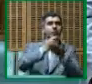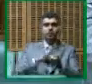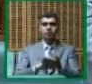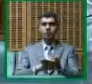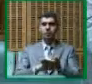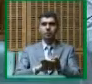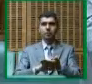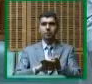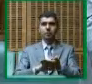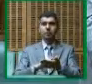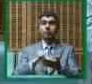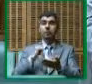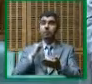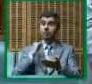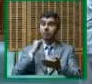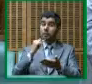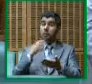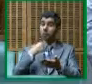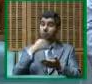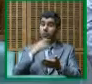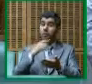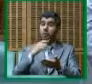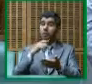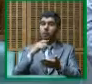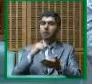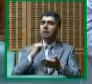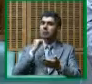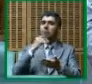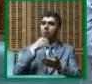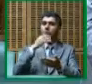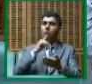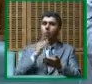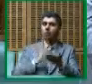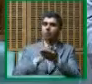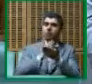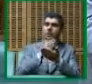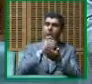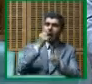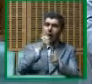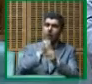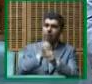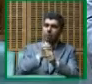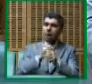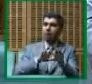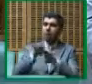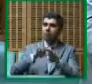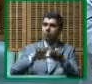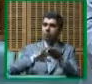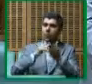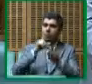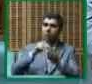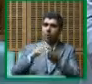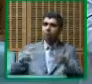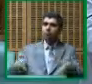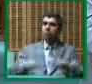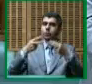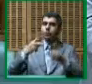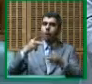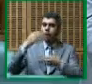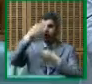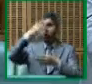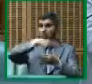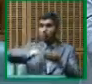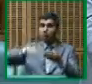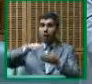المصلحة للمغرب أكثر بكثير من السلبية ديالها. فلهذا تنعاود نأكدوا